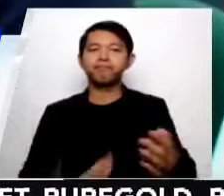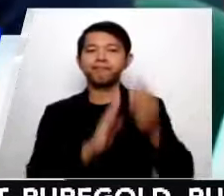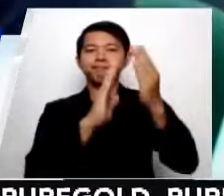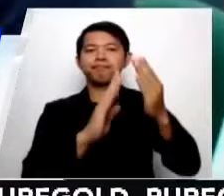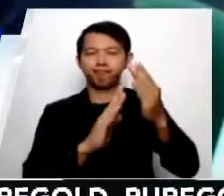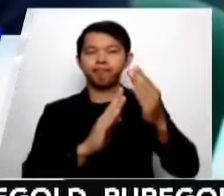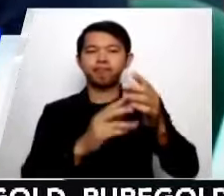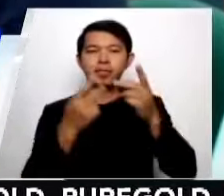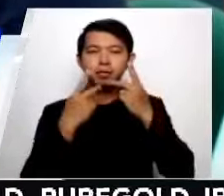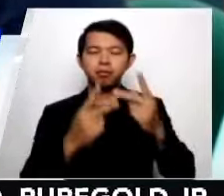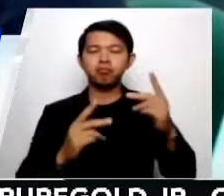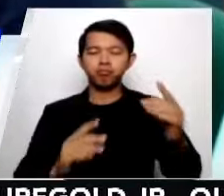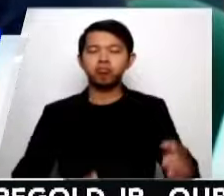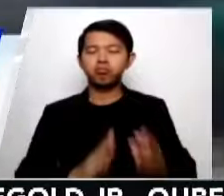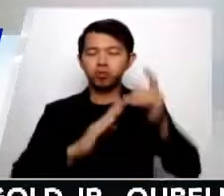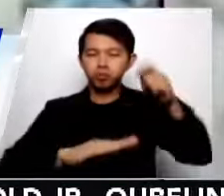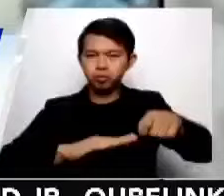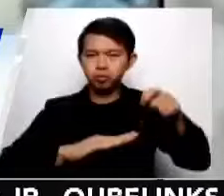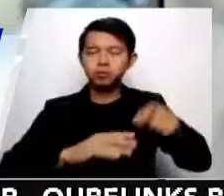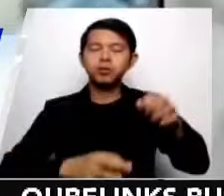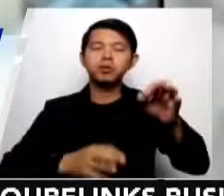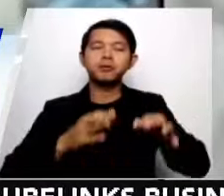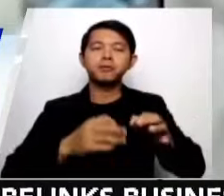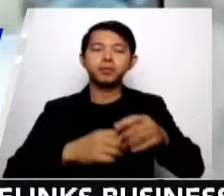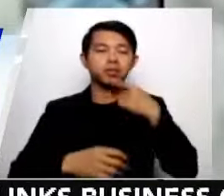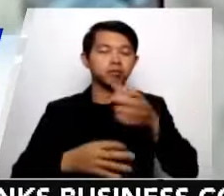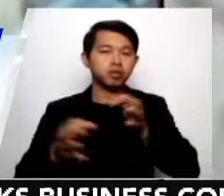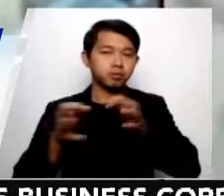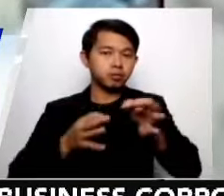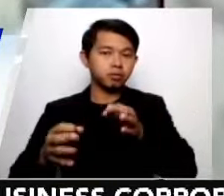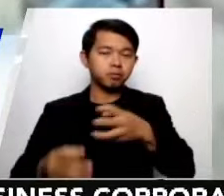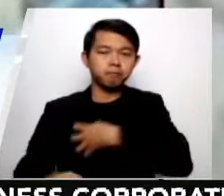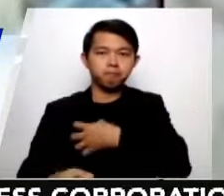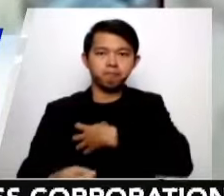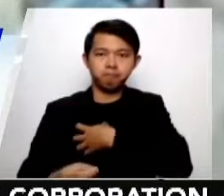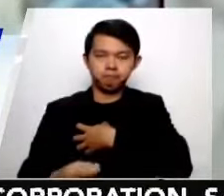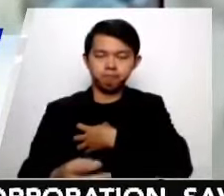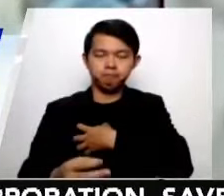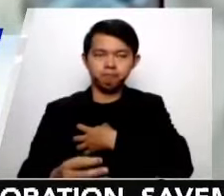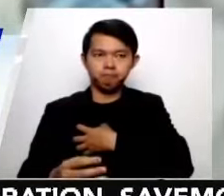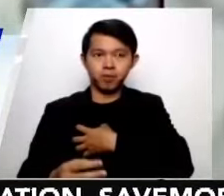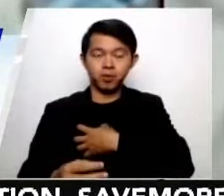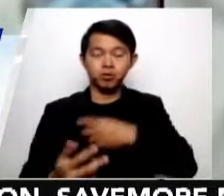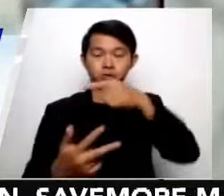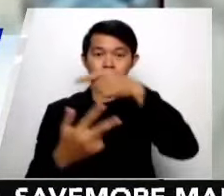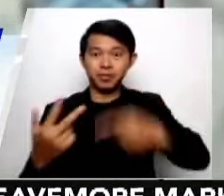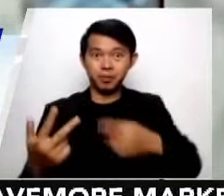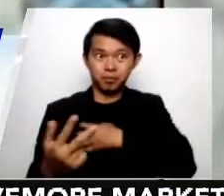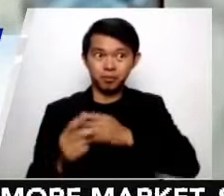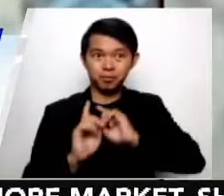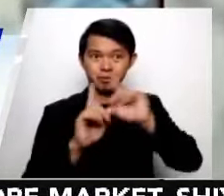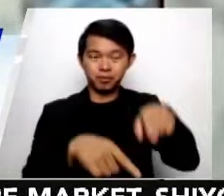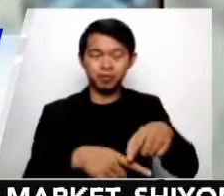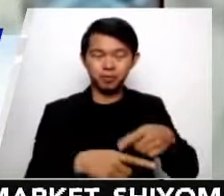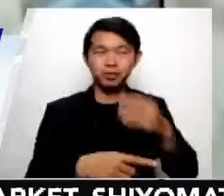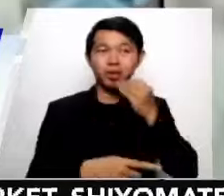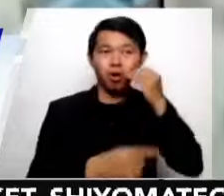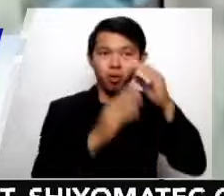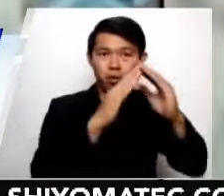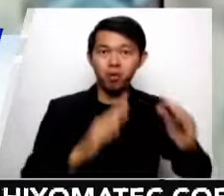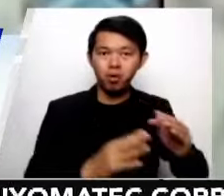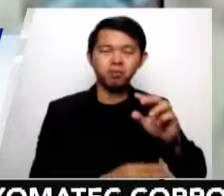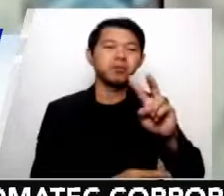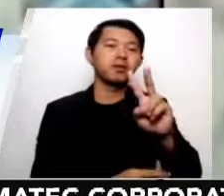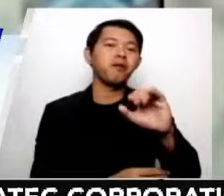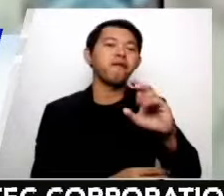Drugs. Paliwanag ng Bulacan Police Provincial Office, pumunta ang mga pulis sa bahay ni Vicente para i-validate ang kanilang intel na